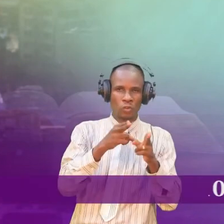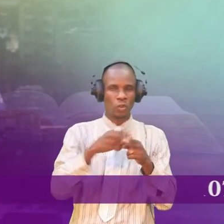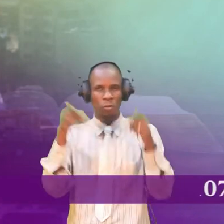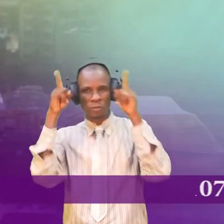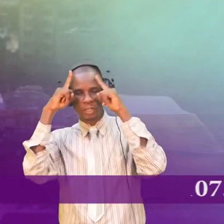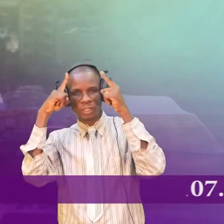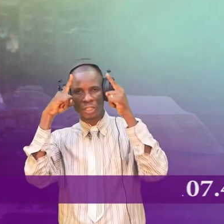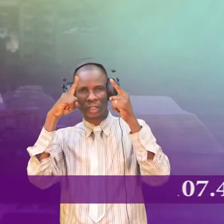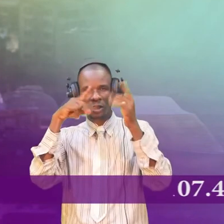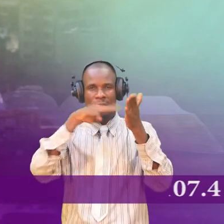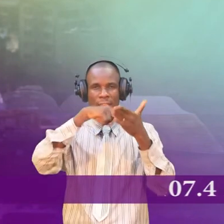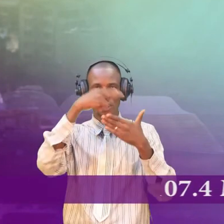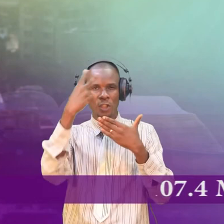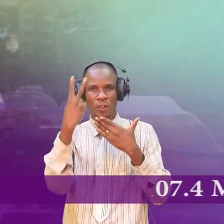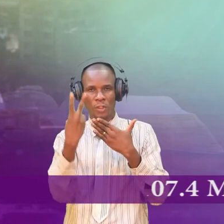Paulo anasema